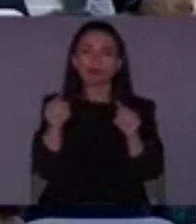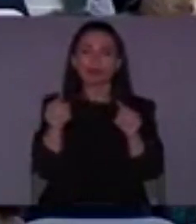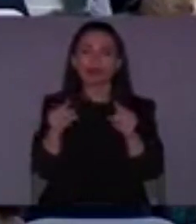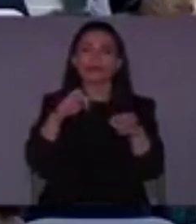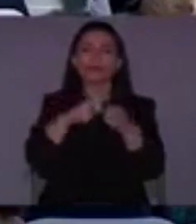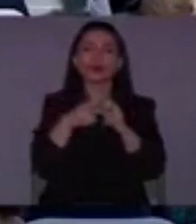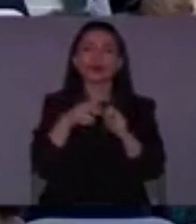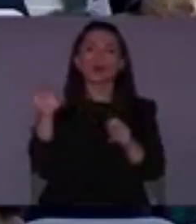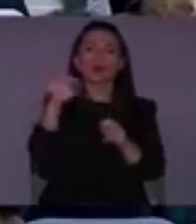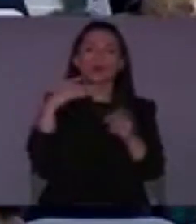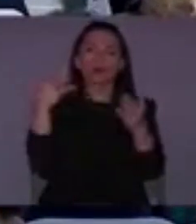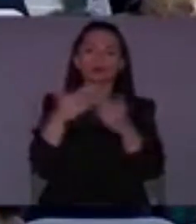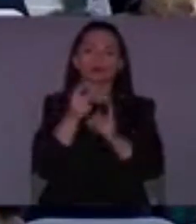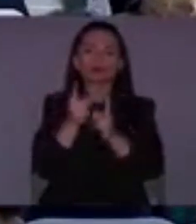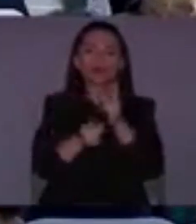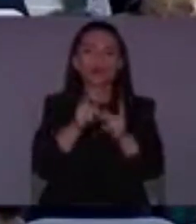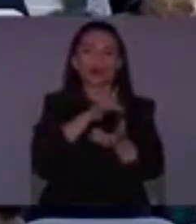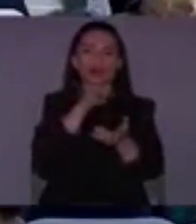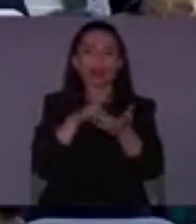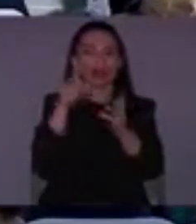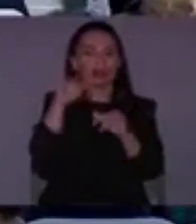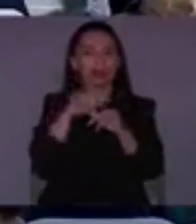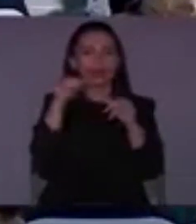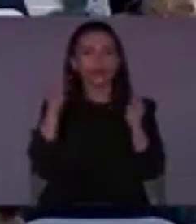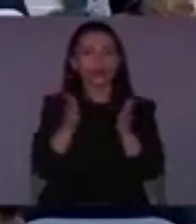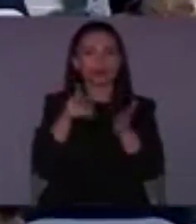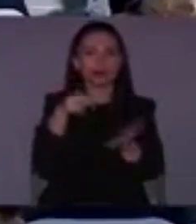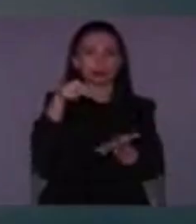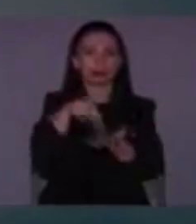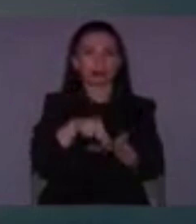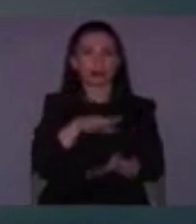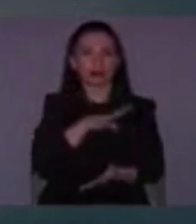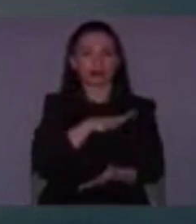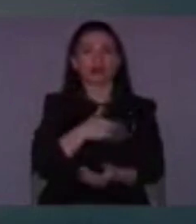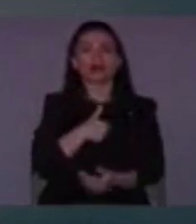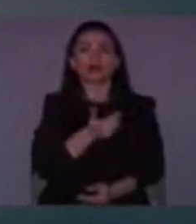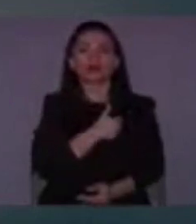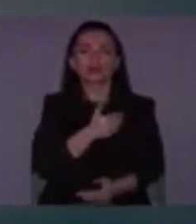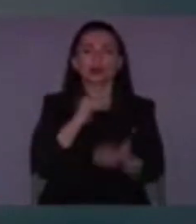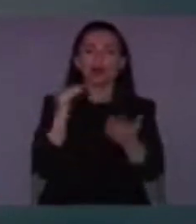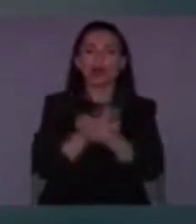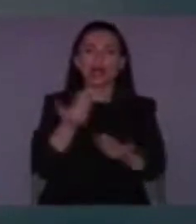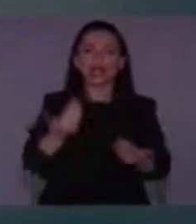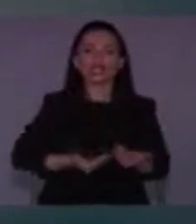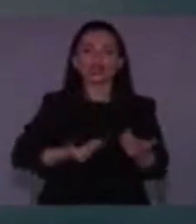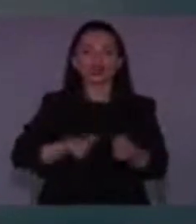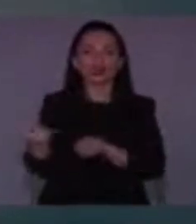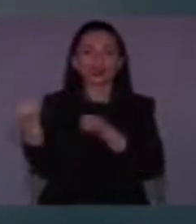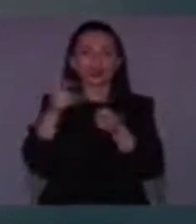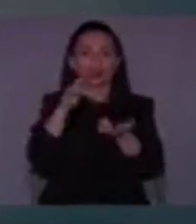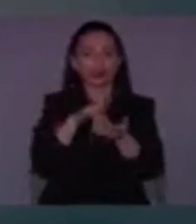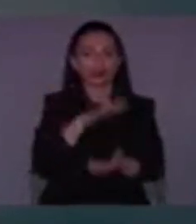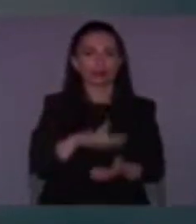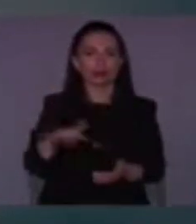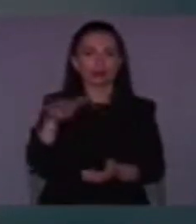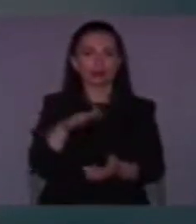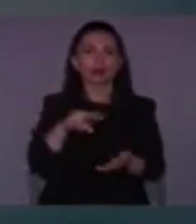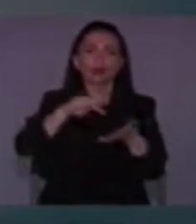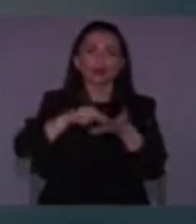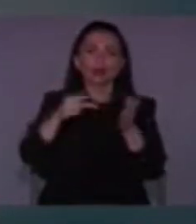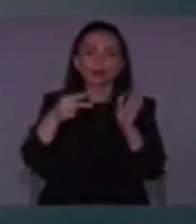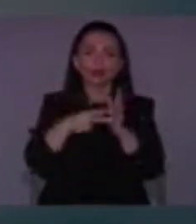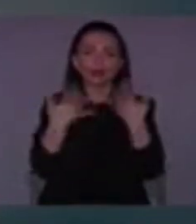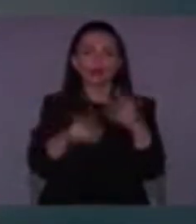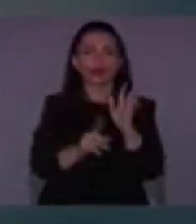დაგროვებული პრობლემები მოგვეგვარებინა და ქალაქი განვითარების გზაზე დაგვეყენებინა. გვინდოდა ახალი სიცოცხლე შემოგვეტანა თბილისში. დავგეგმეთ